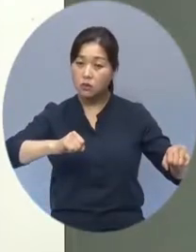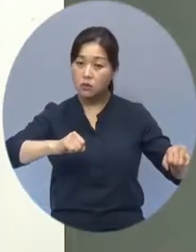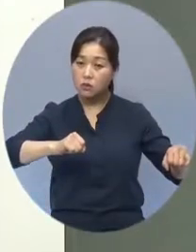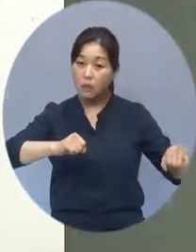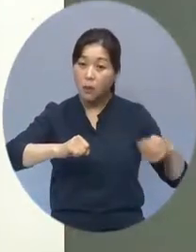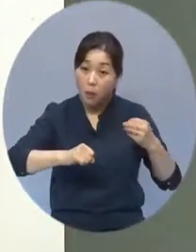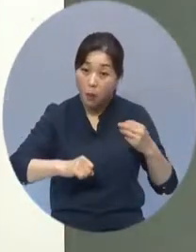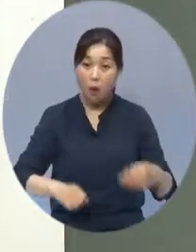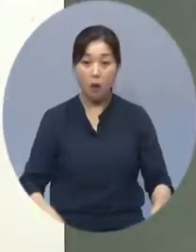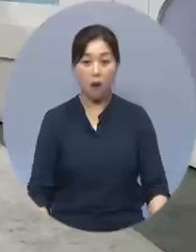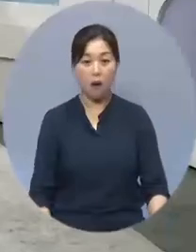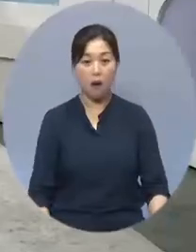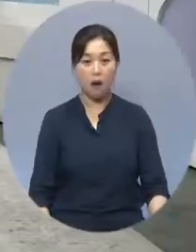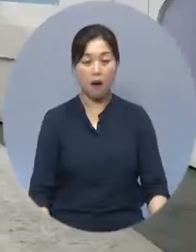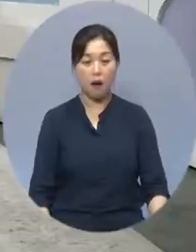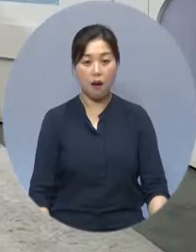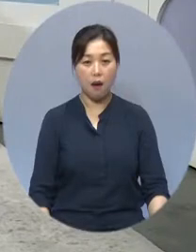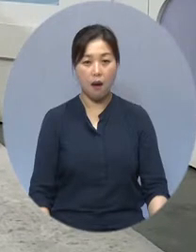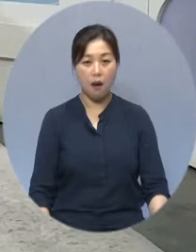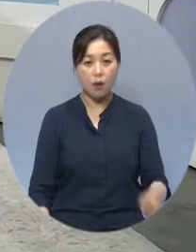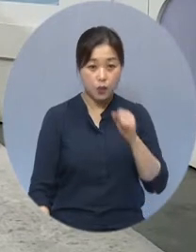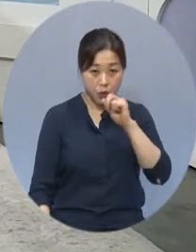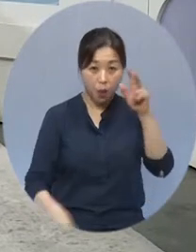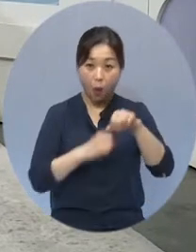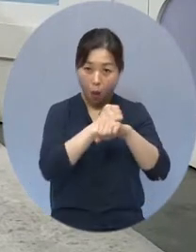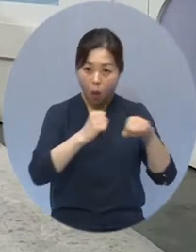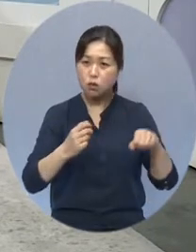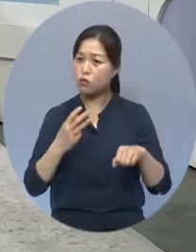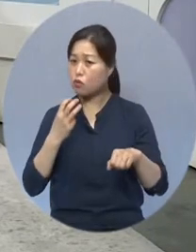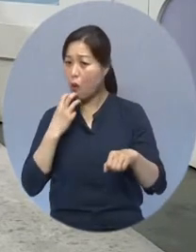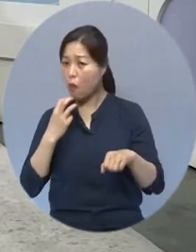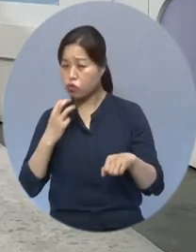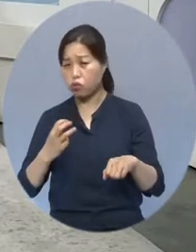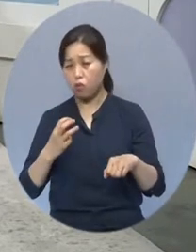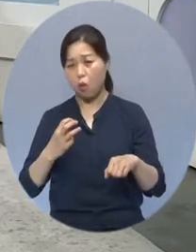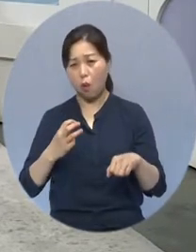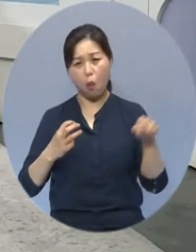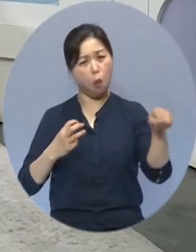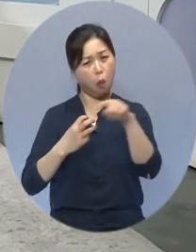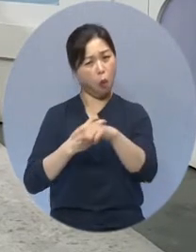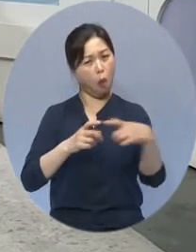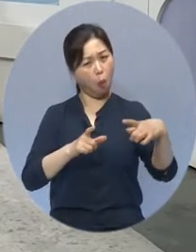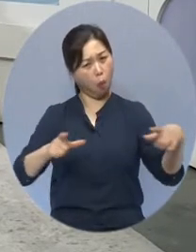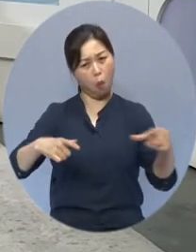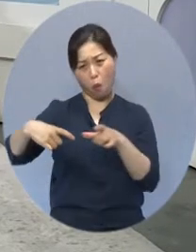우리 용인이 서울 크기입니다. 그래요? 네, 서울 크기에